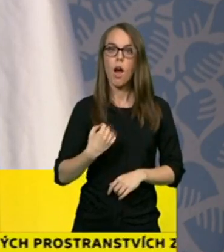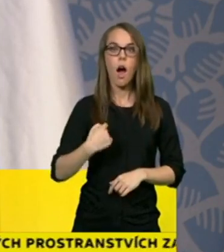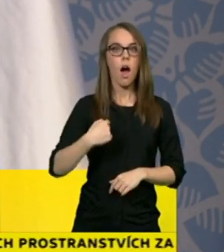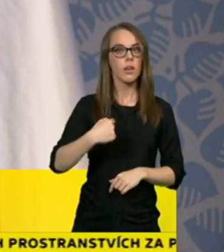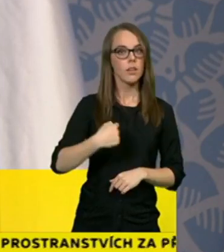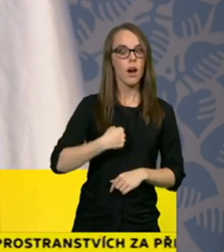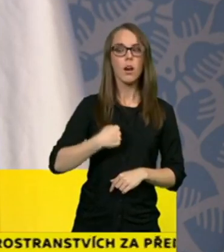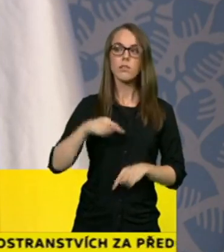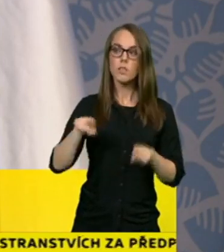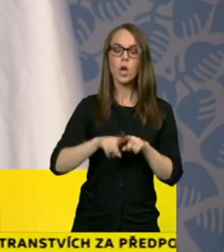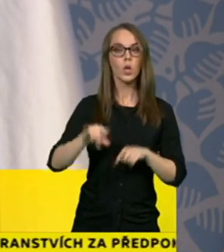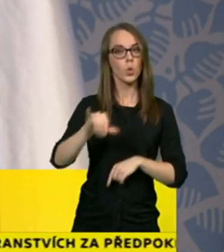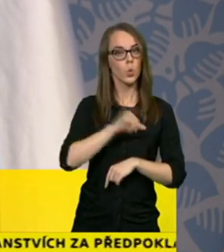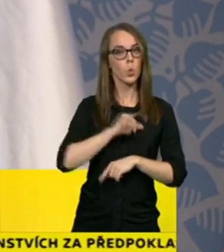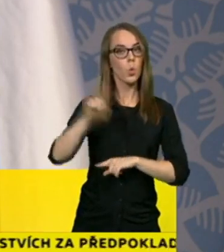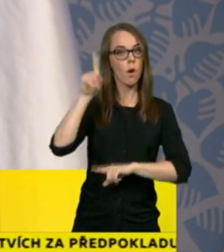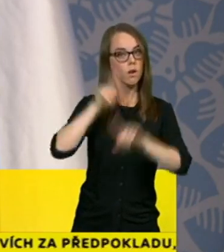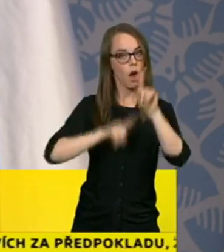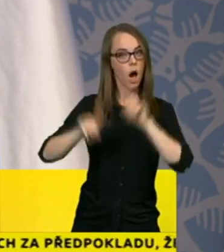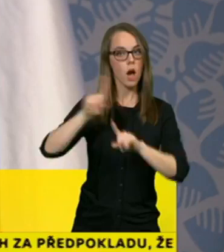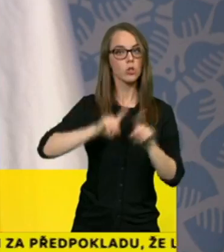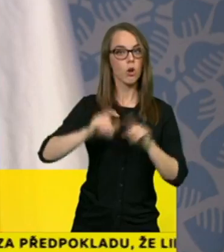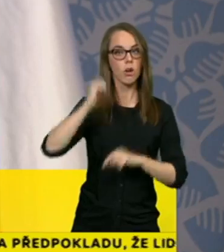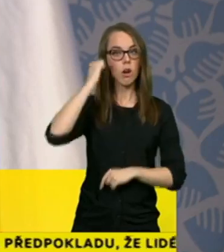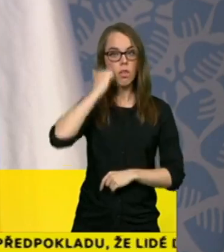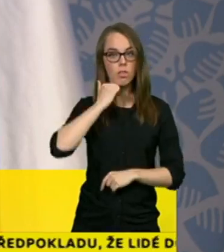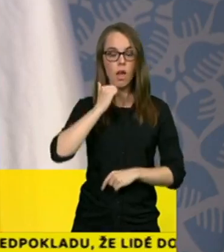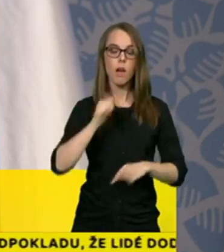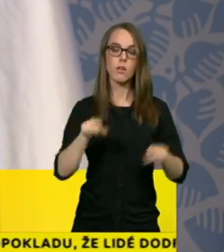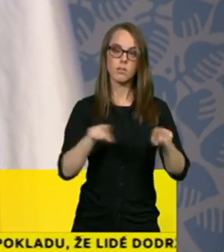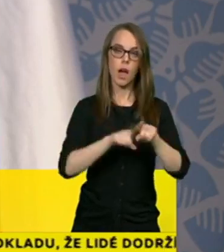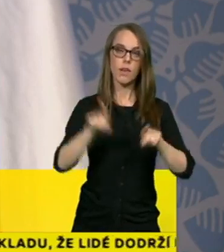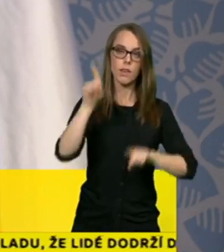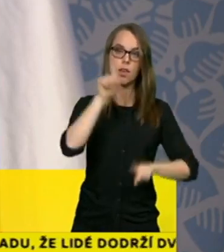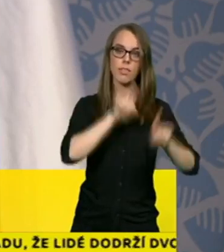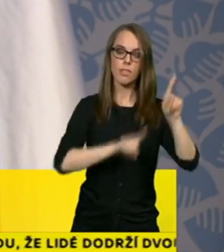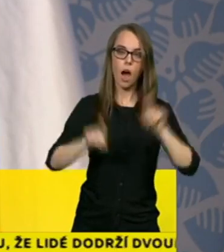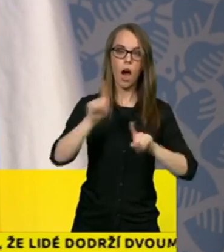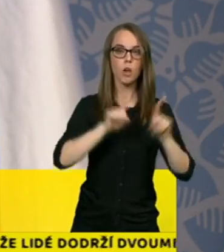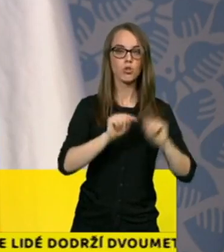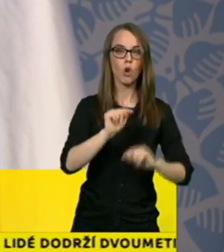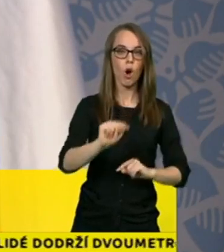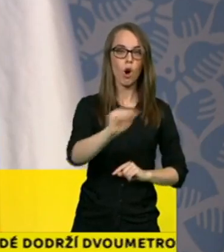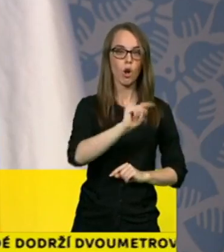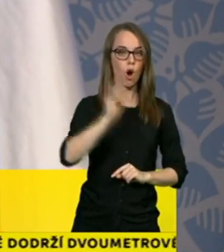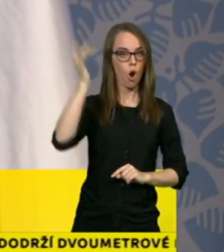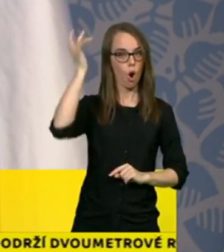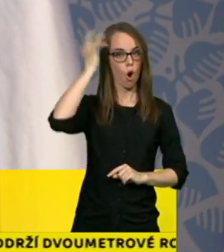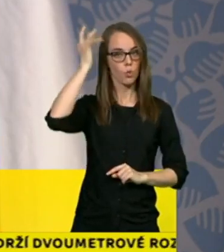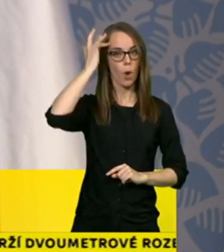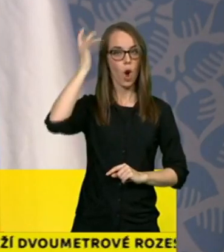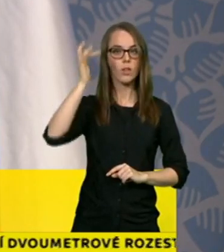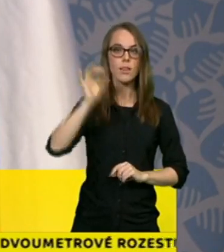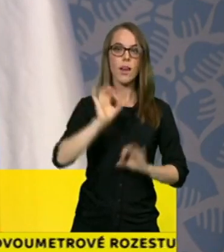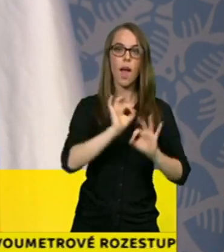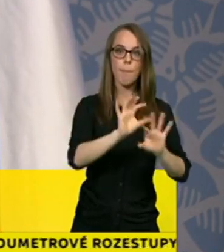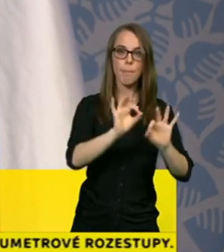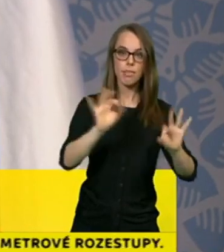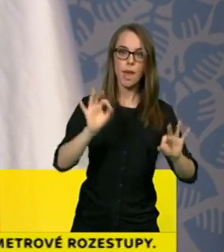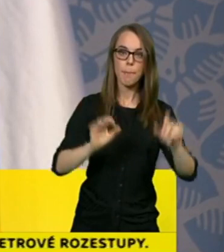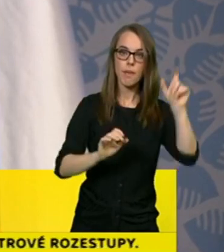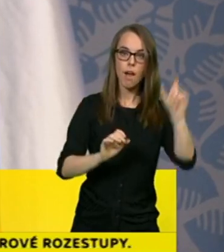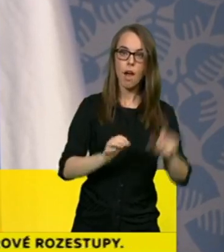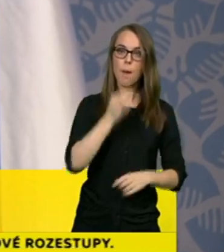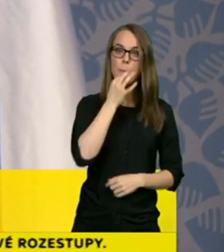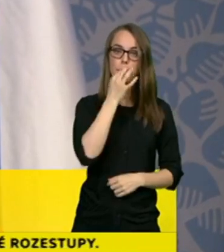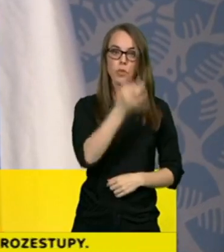epidemiology, ať se k tomu vyjádří, jestli skutečně z jejich pohledu je nezbytné držet vlastně tu povinnost